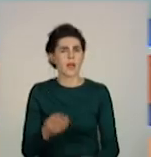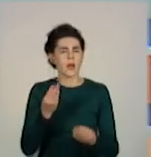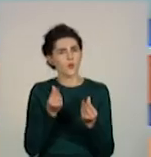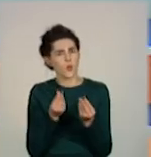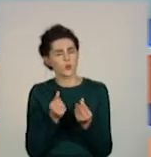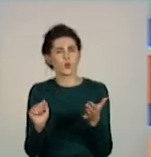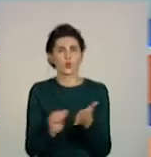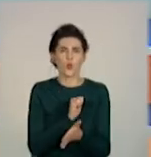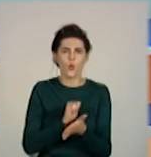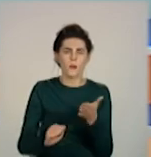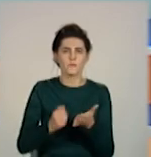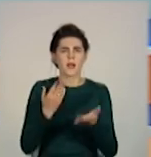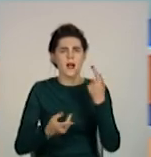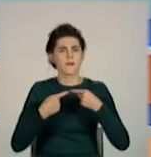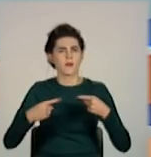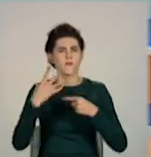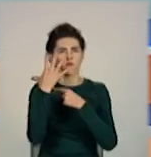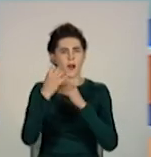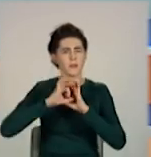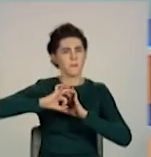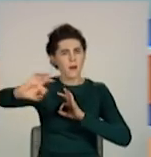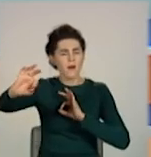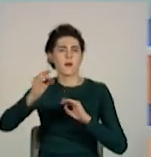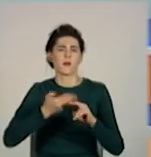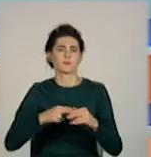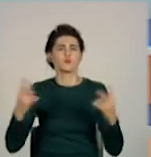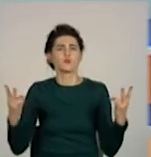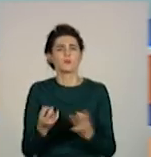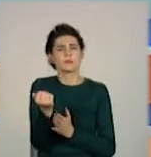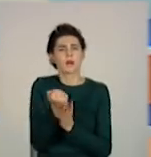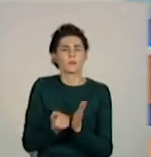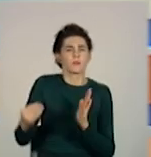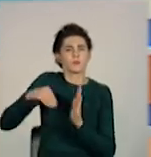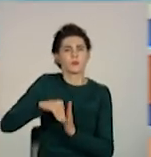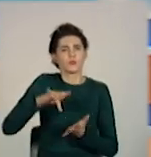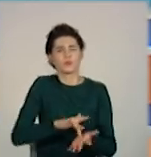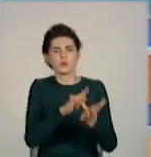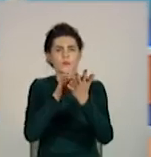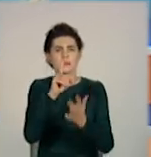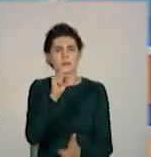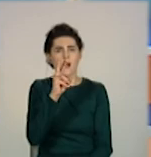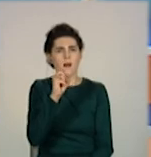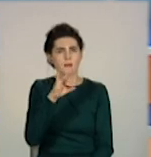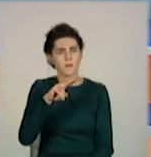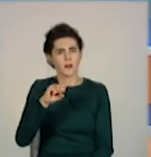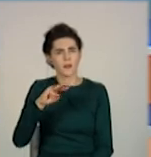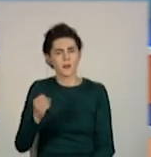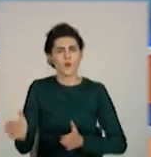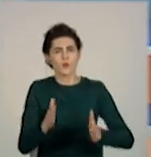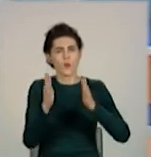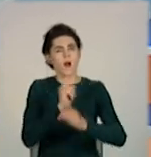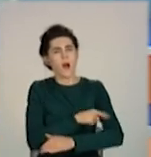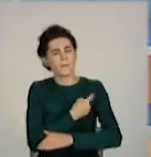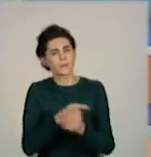Гроші, документи, монопод. Що насамперед взяти з собою в подорож Закарпаття? Дорожню аптечку, а про